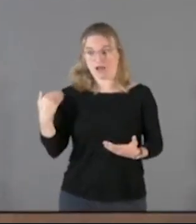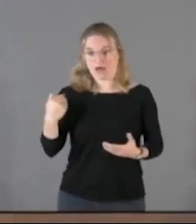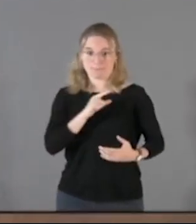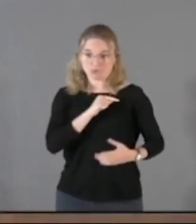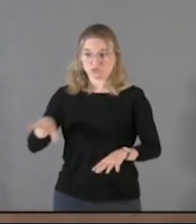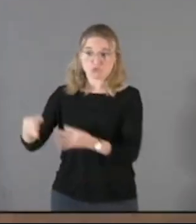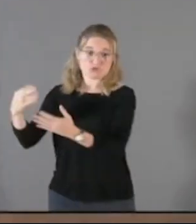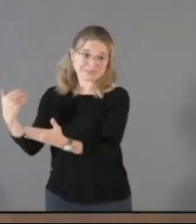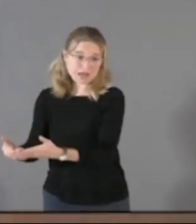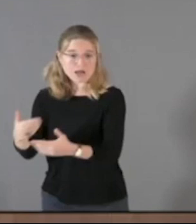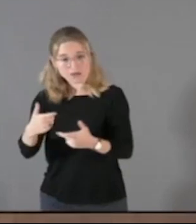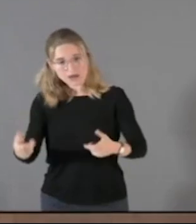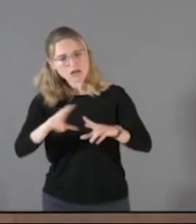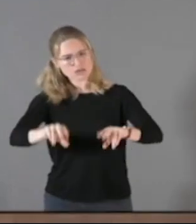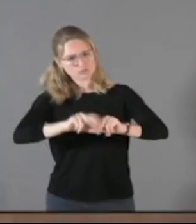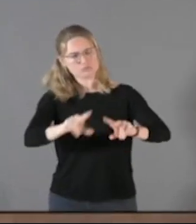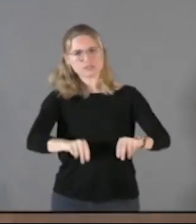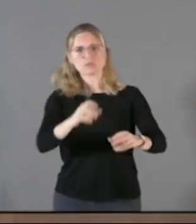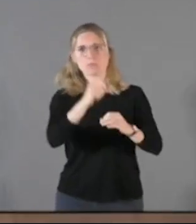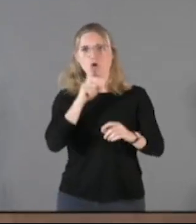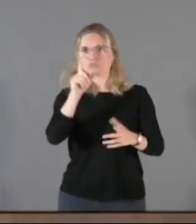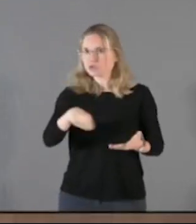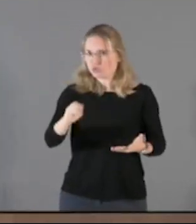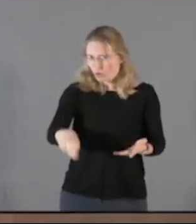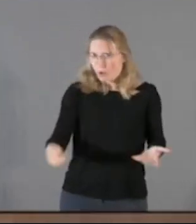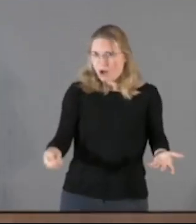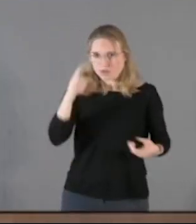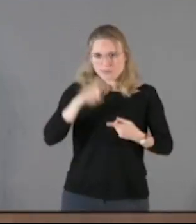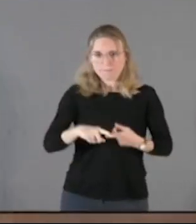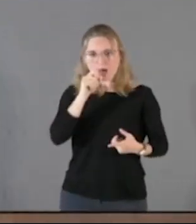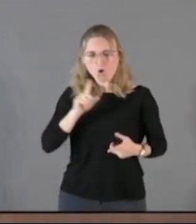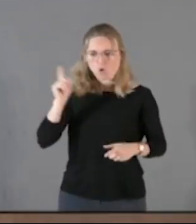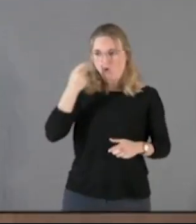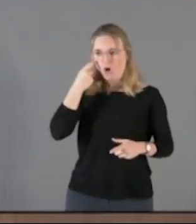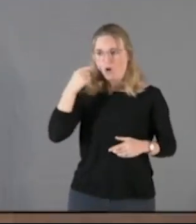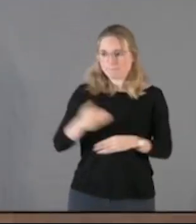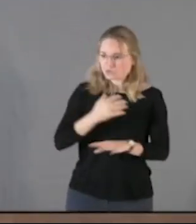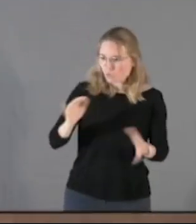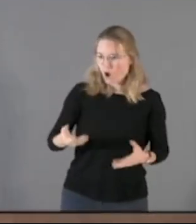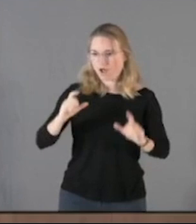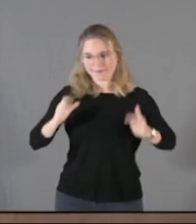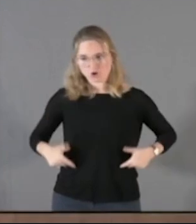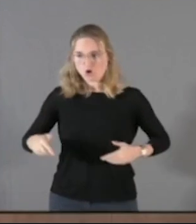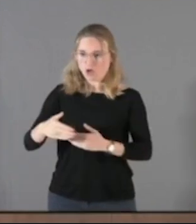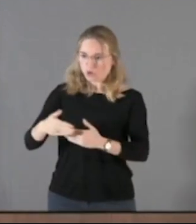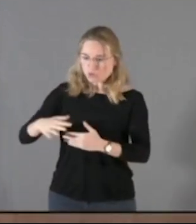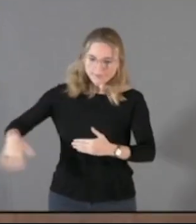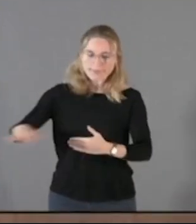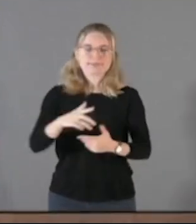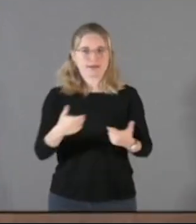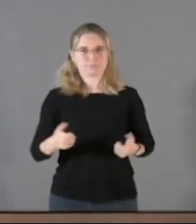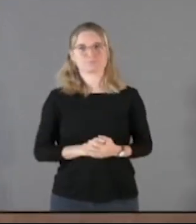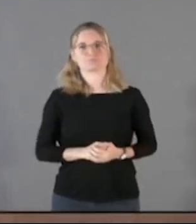parents soient au courant de ce qui peut se passer dans l'école ou autour de l'école. Les parents ont pris des mesures assez, j'allais